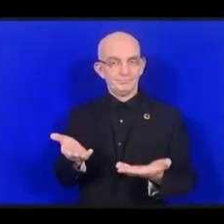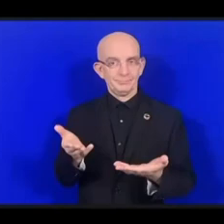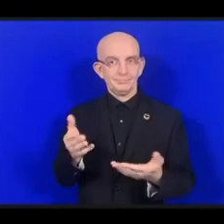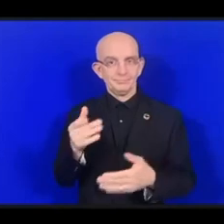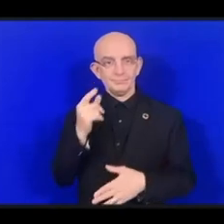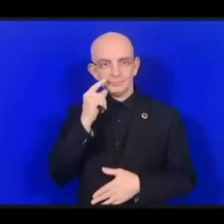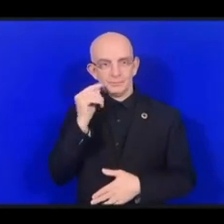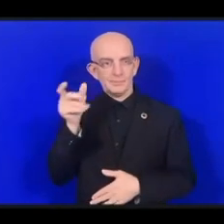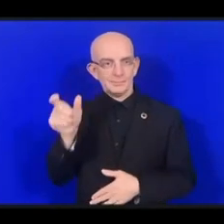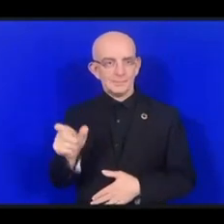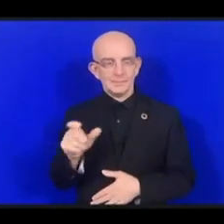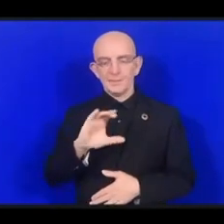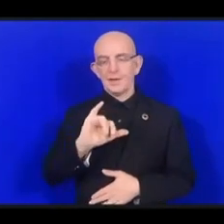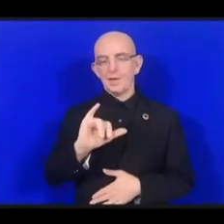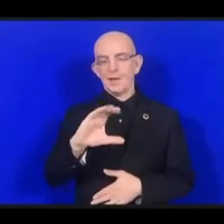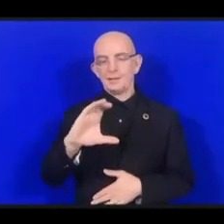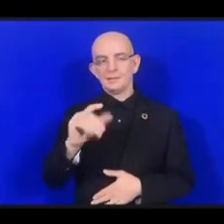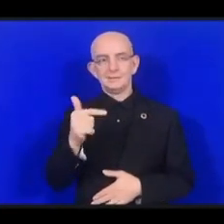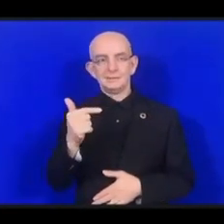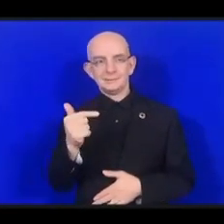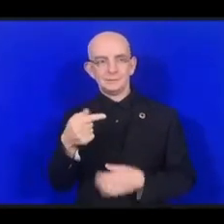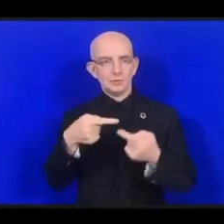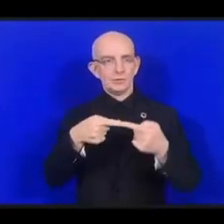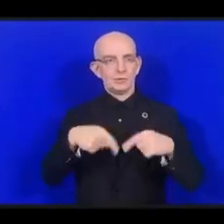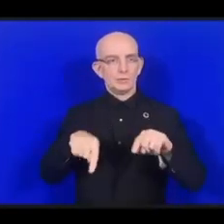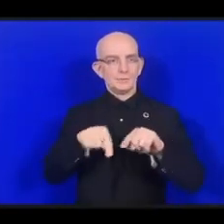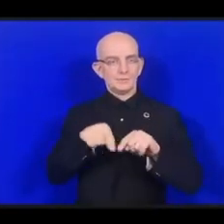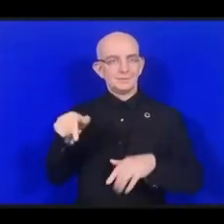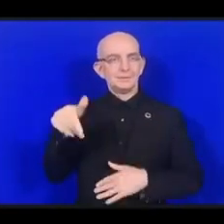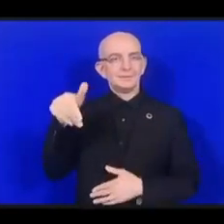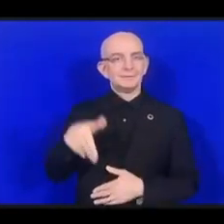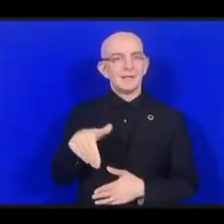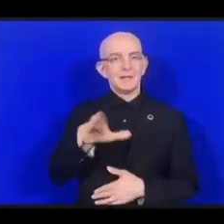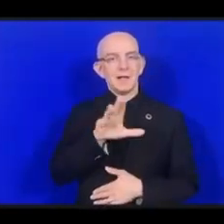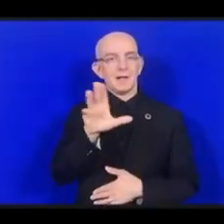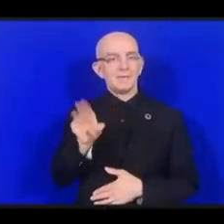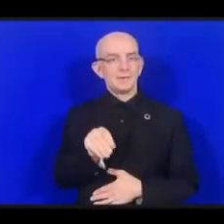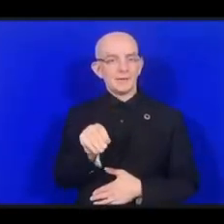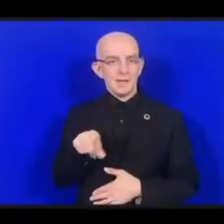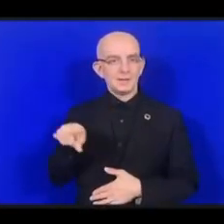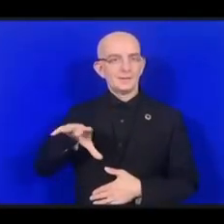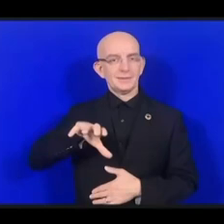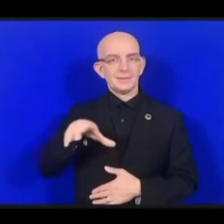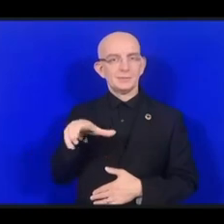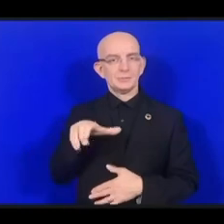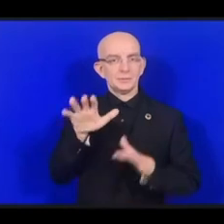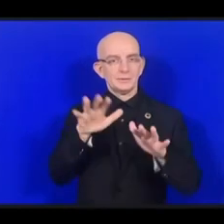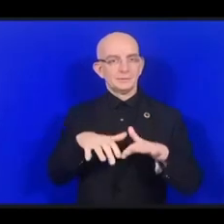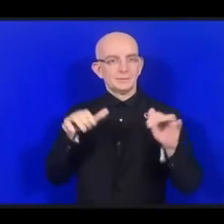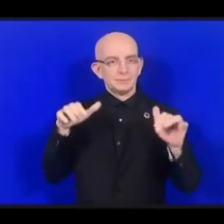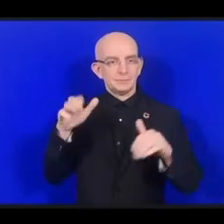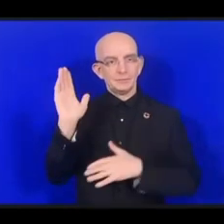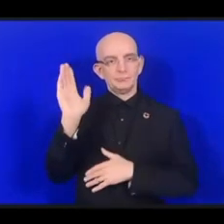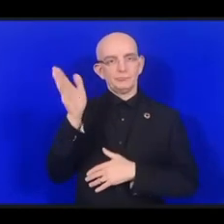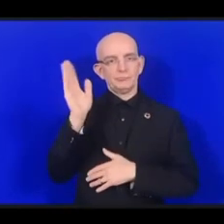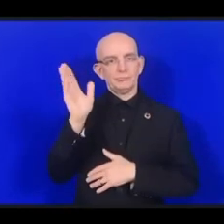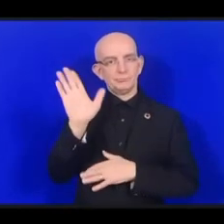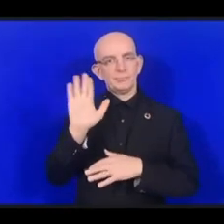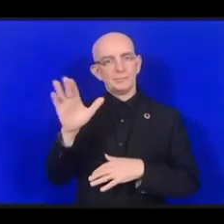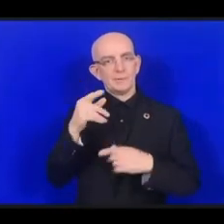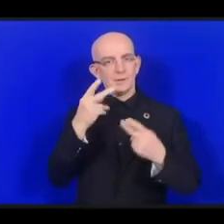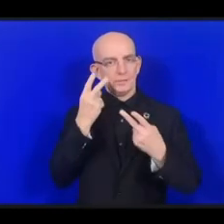sud-africaine comité des contrôles et des tiic a prononcé son allocution monsieur fr la parole est